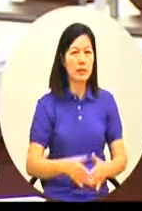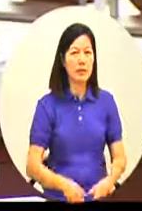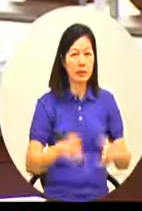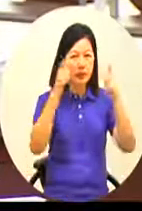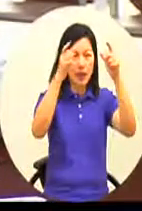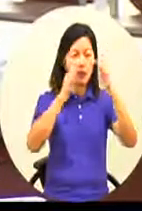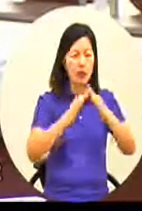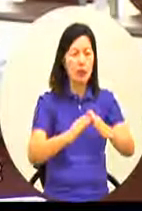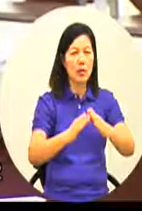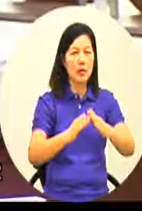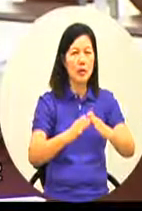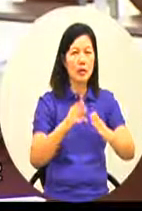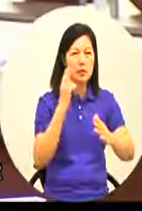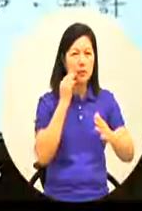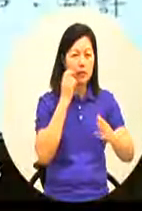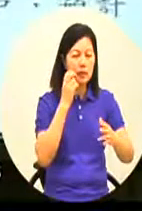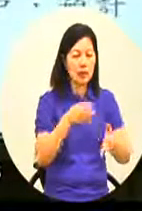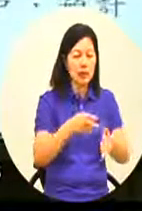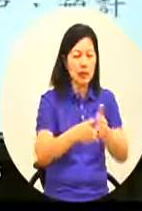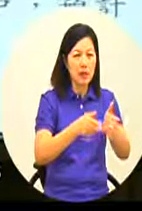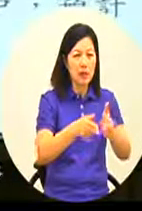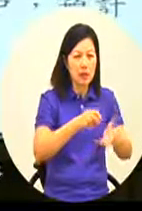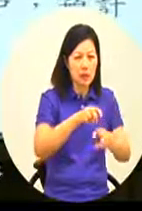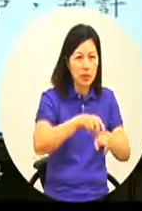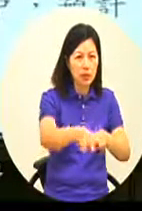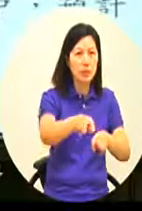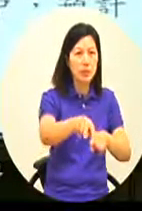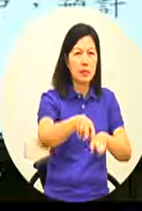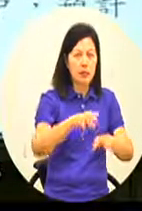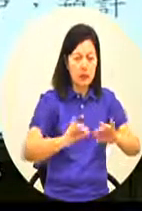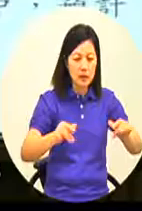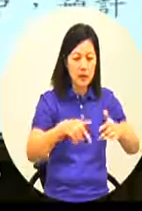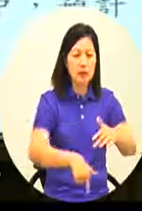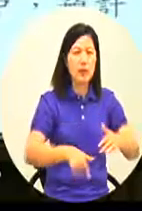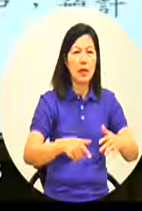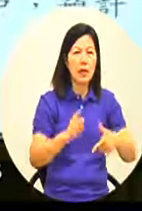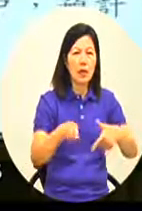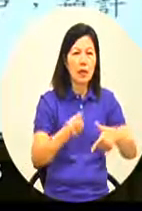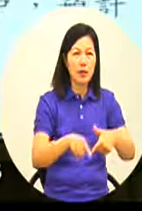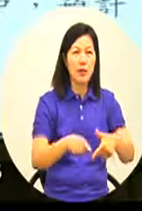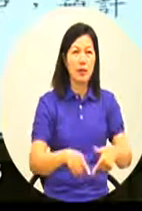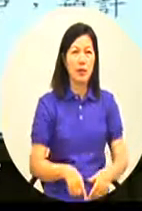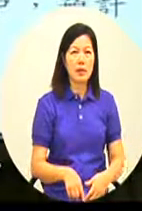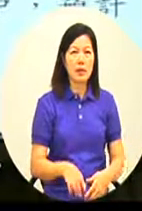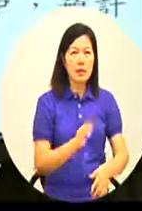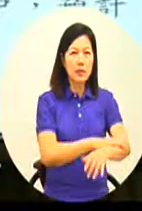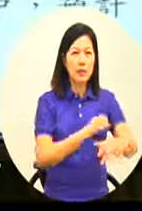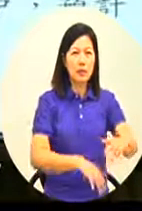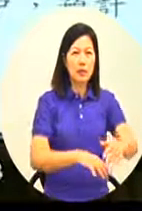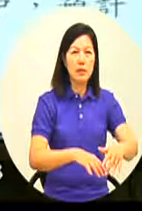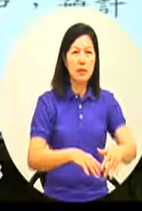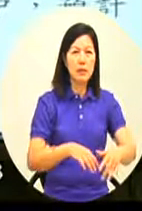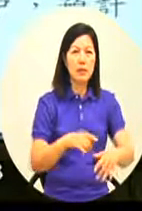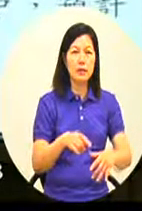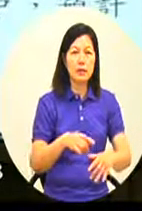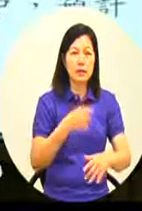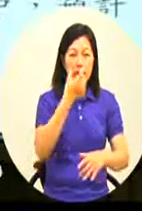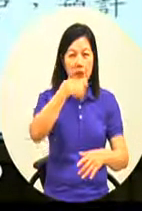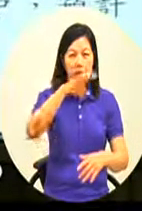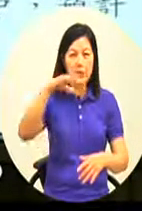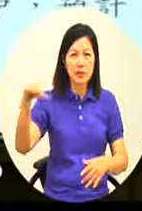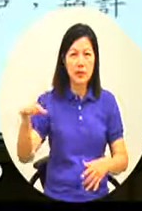高雄市区的铁路地下化，铁路地下化工程分为高雄哦，高雄计划嘛，左营计划嘛，基凤山计划嘛，这已经形